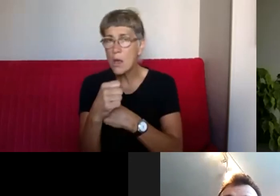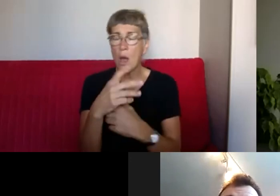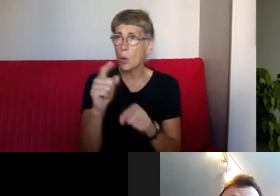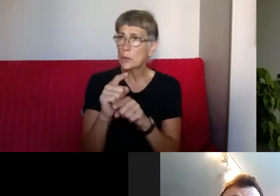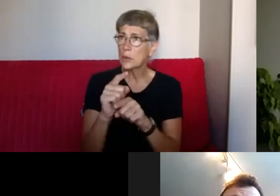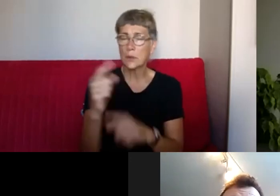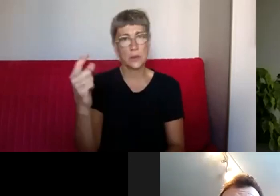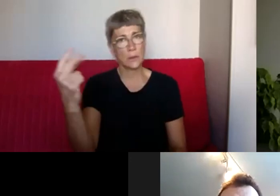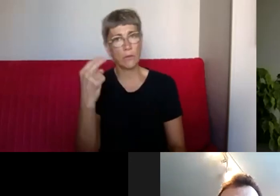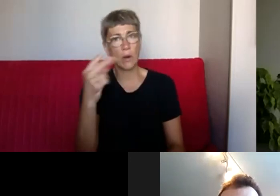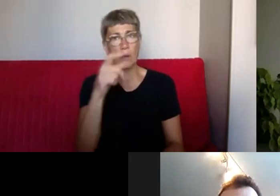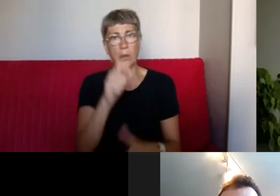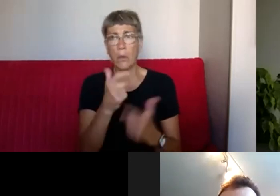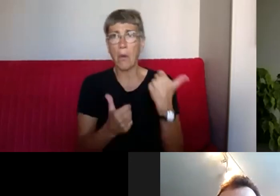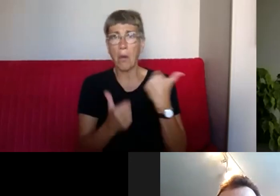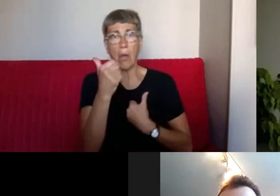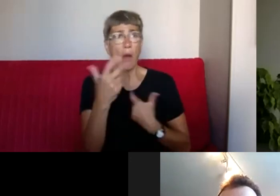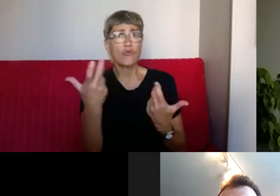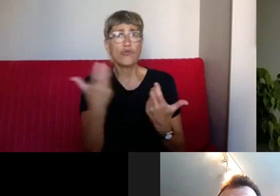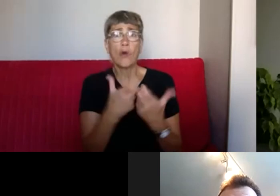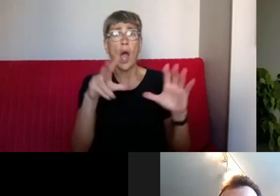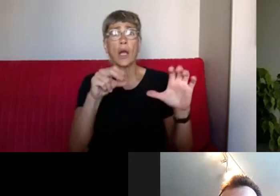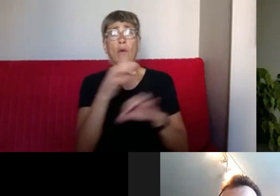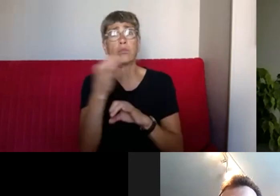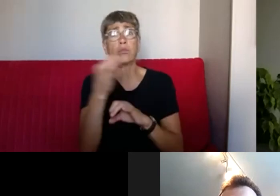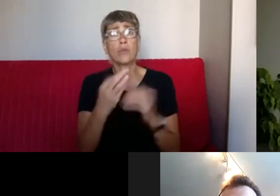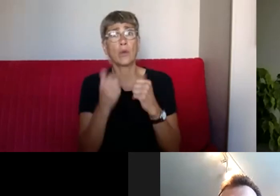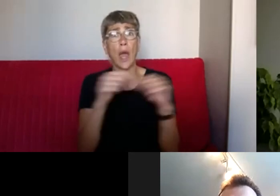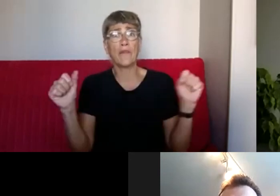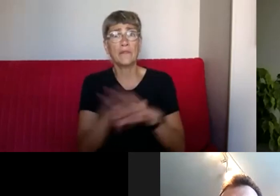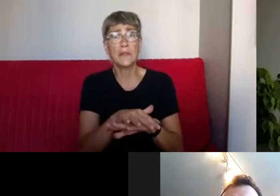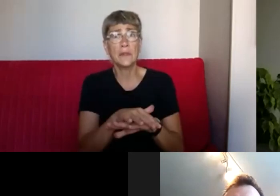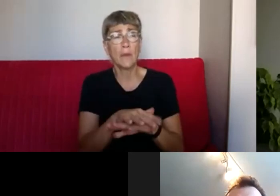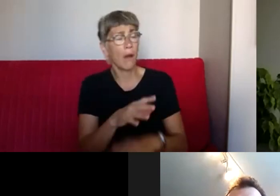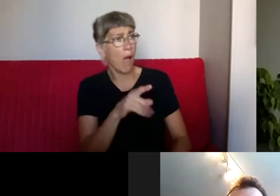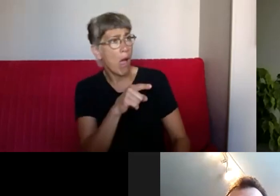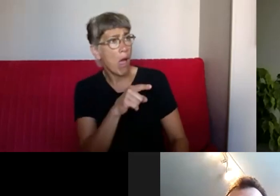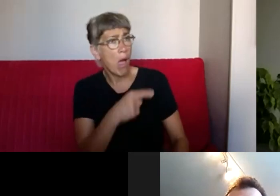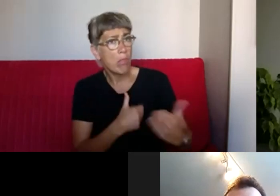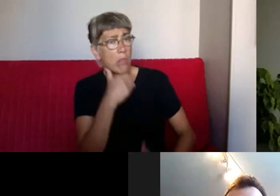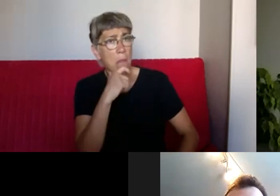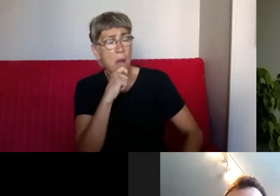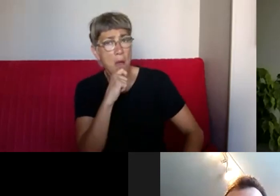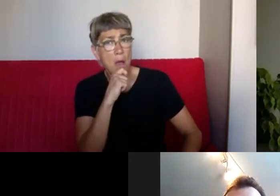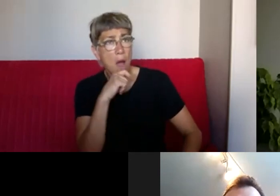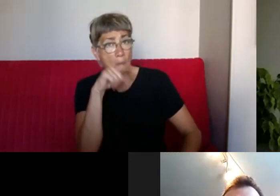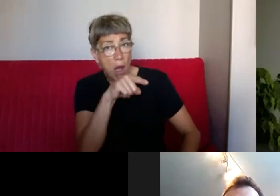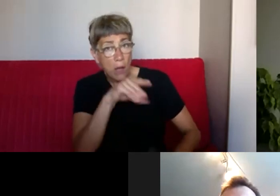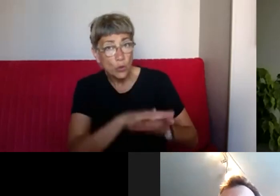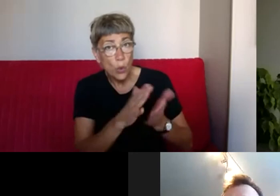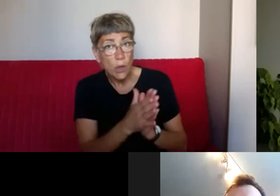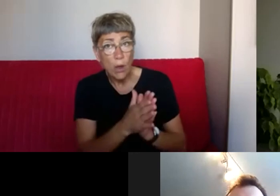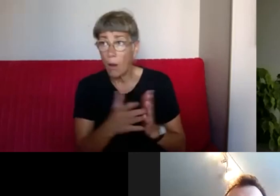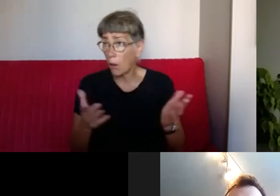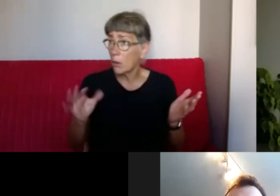handicapée, finalement, il y a 80% des handicaps qui sont invisibles. Donc, mais vous êtes handicapé? Non, mais vous êtes de l'association? Non, on est